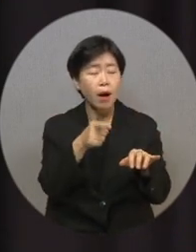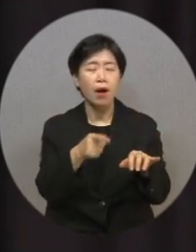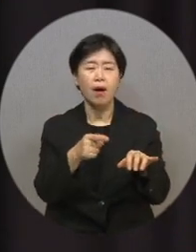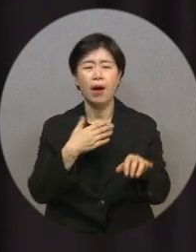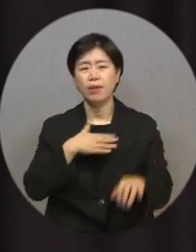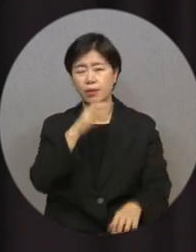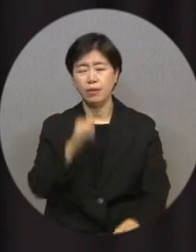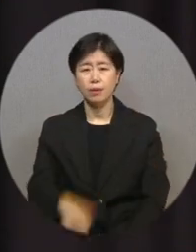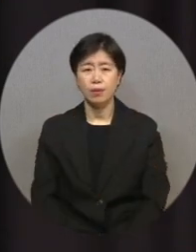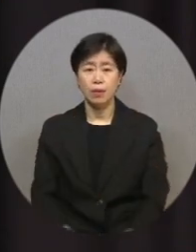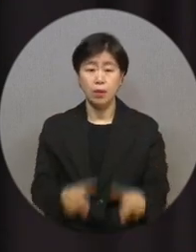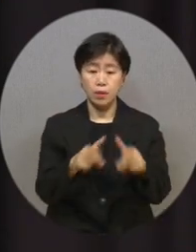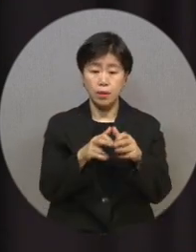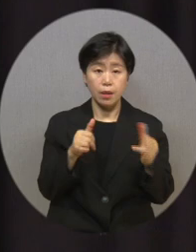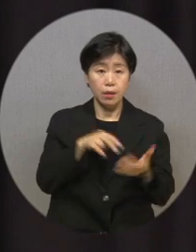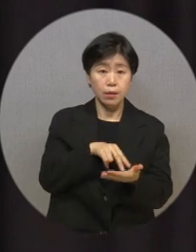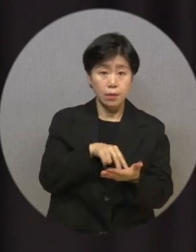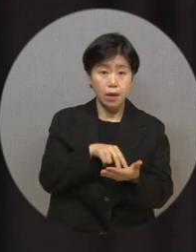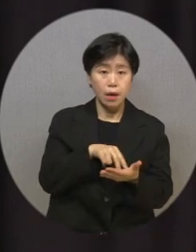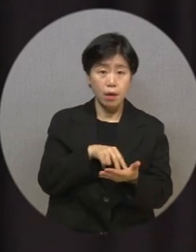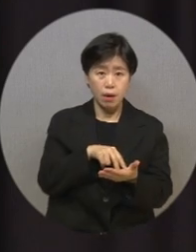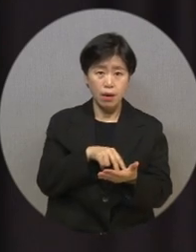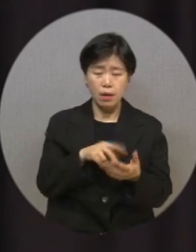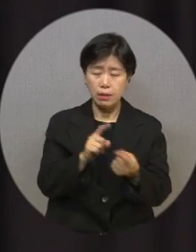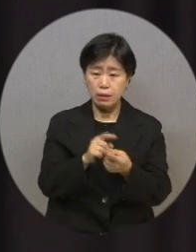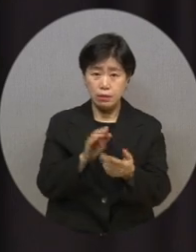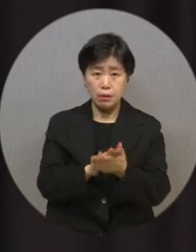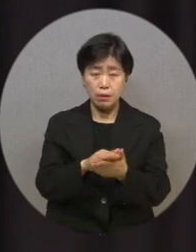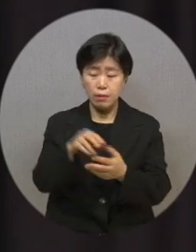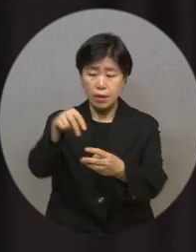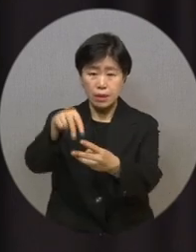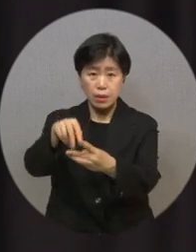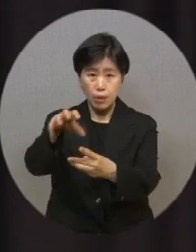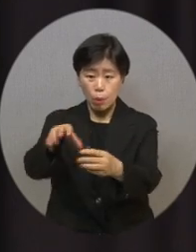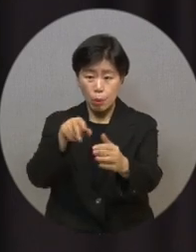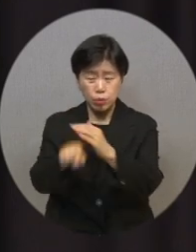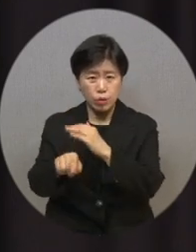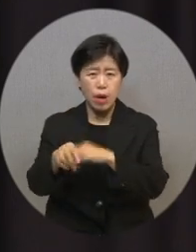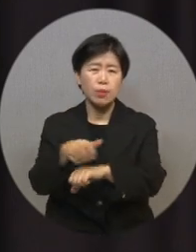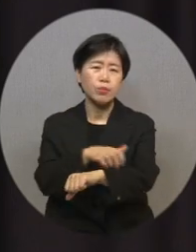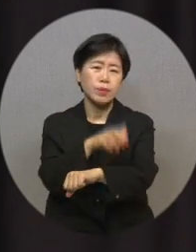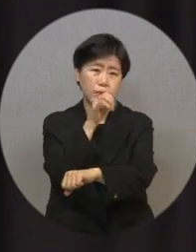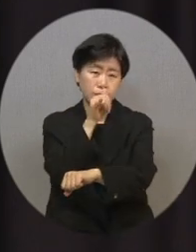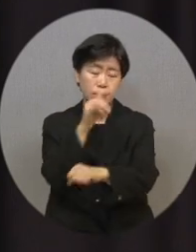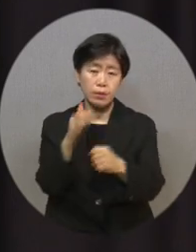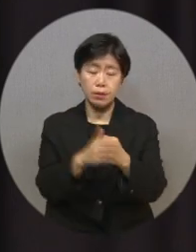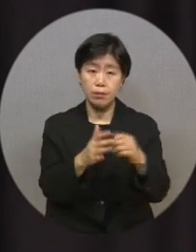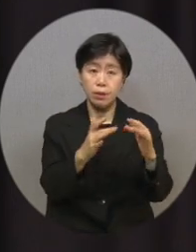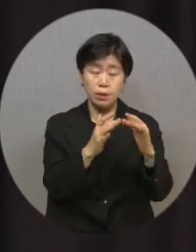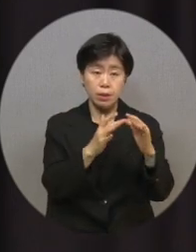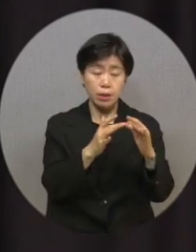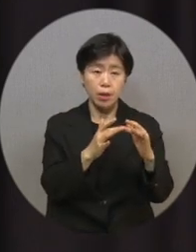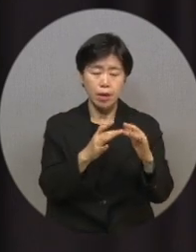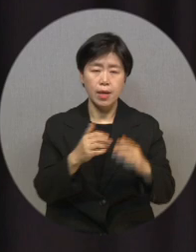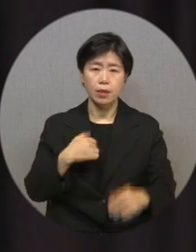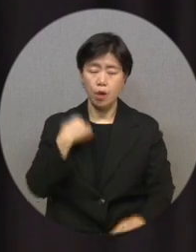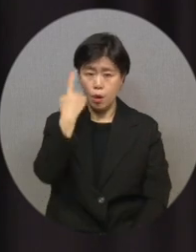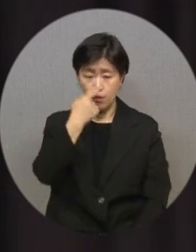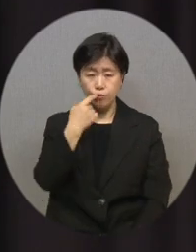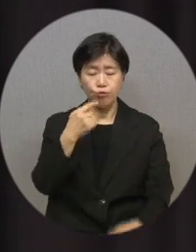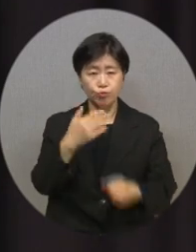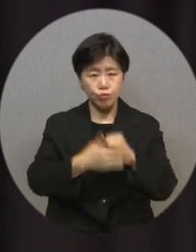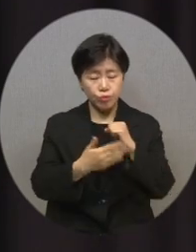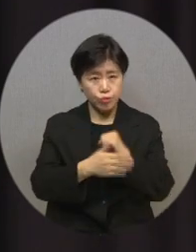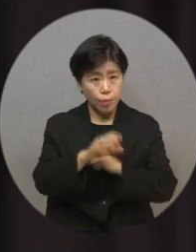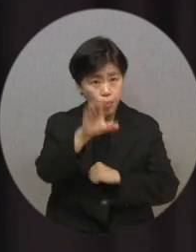이렇게 첨부해서 놓고 그거를 올려 놓고 또 사업주들은 자기들이 고용하려고 하는 직무나 그런 특성들을 거기에서